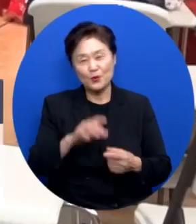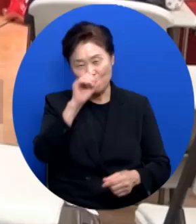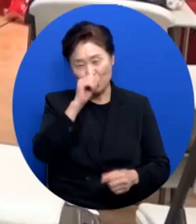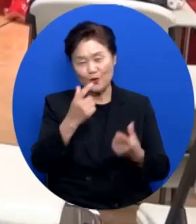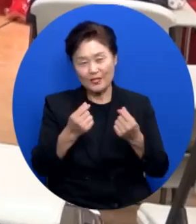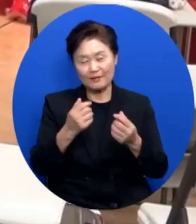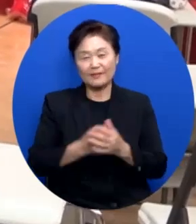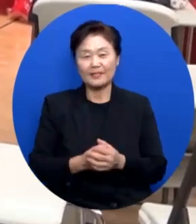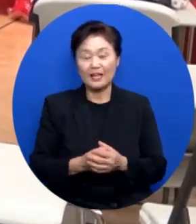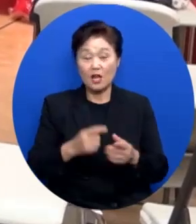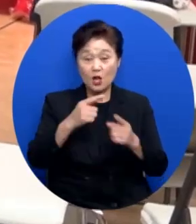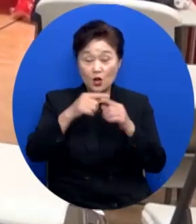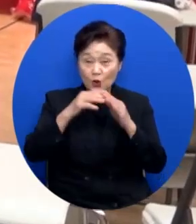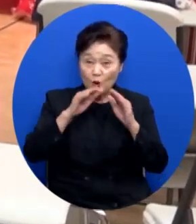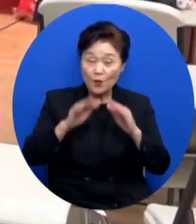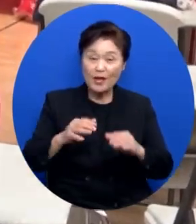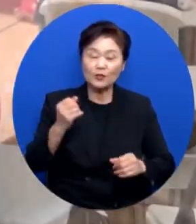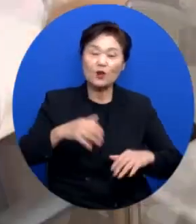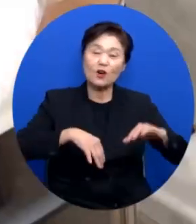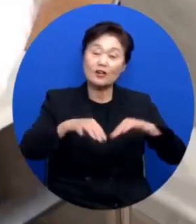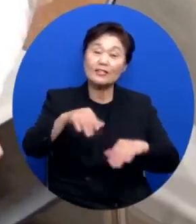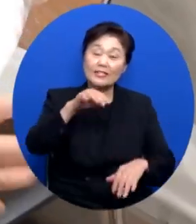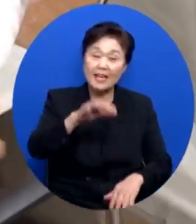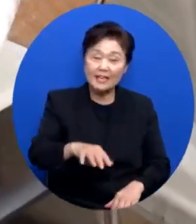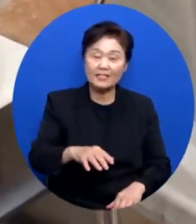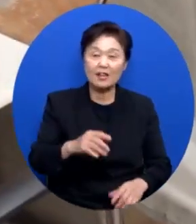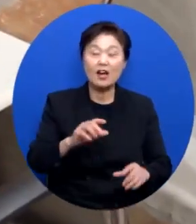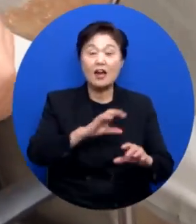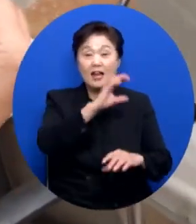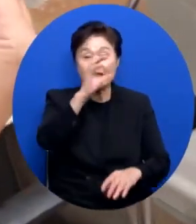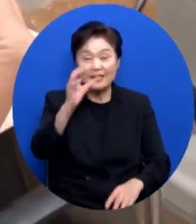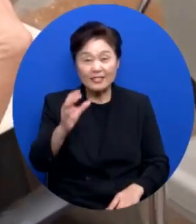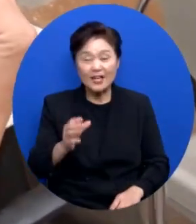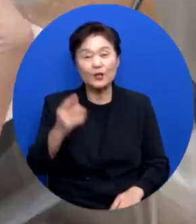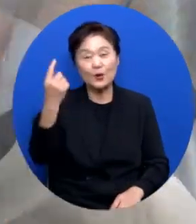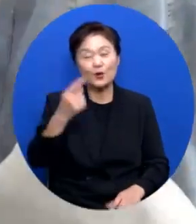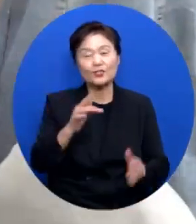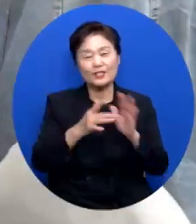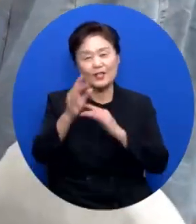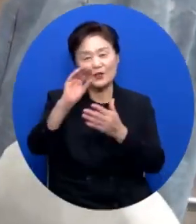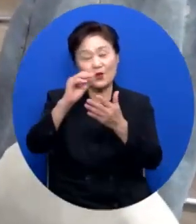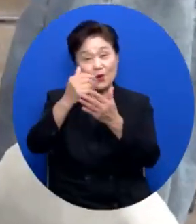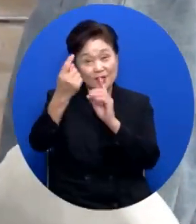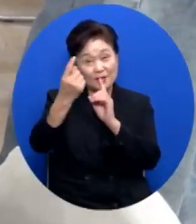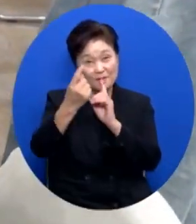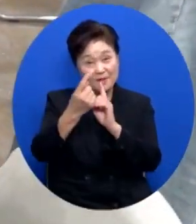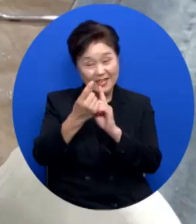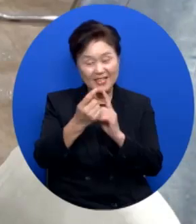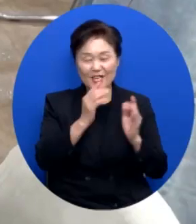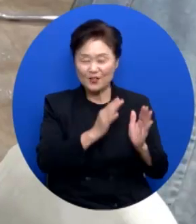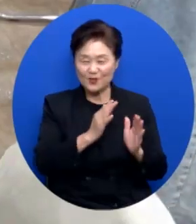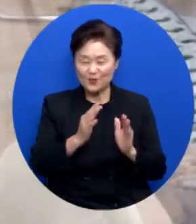네. 교회에서 또 거리에서 성탄으로 오시는 예수 그리스도를 맞이하기 위한